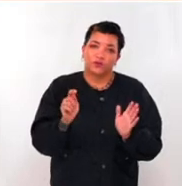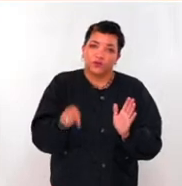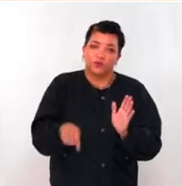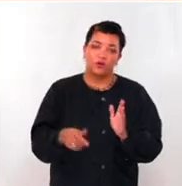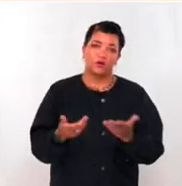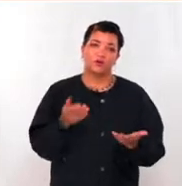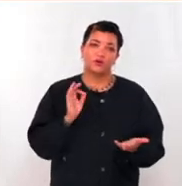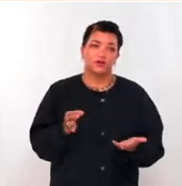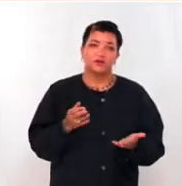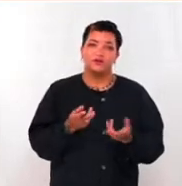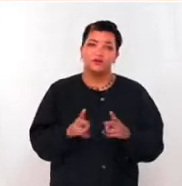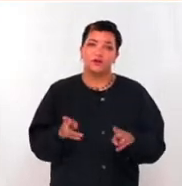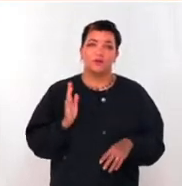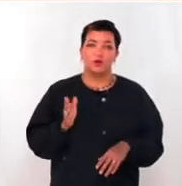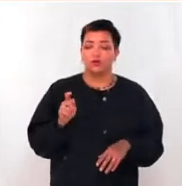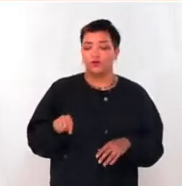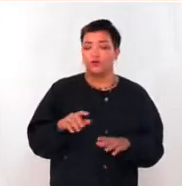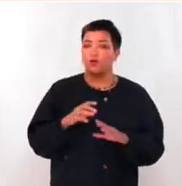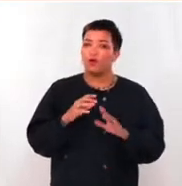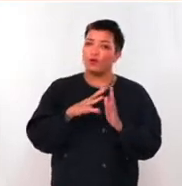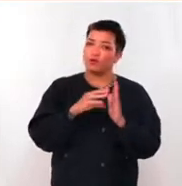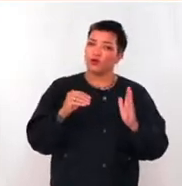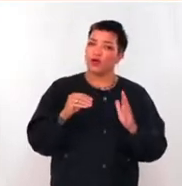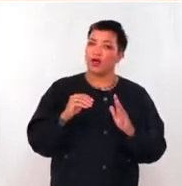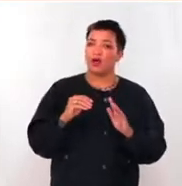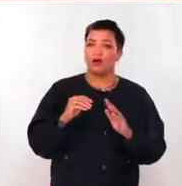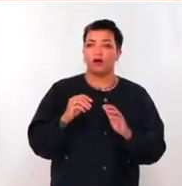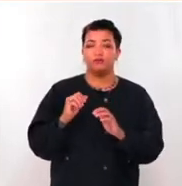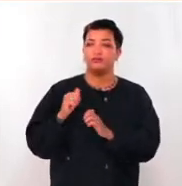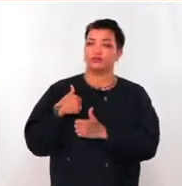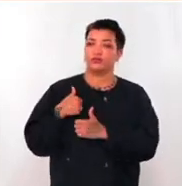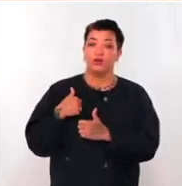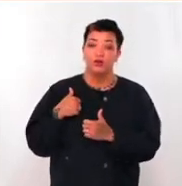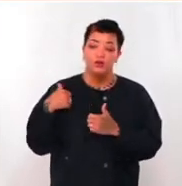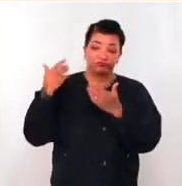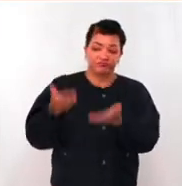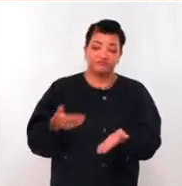la ville de Bordeaux soit exemplaire et bouge enfin, parce que pour l'instant, rien n'a été fait. Merci.